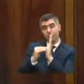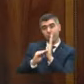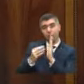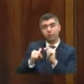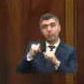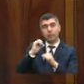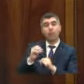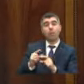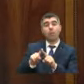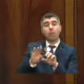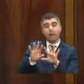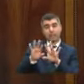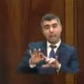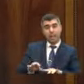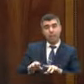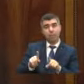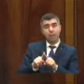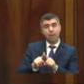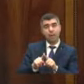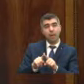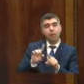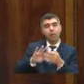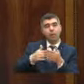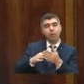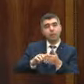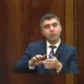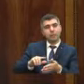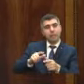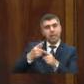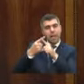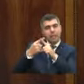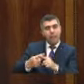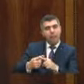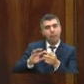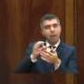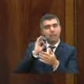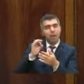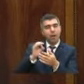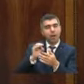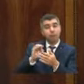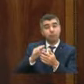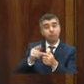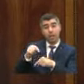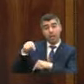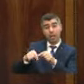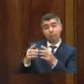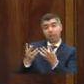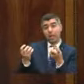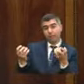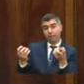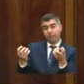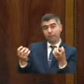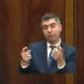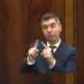توالت تقارير المجلس الأعلى للحسابات التي عرت سوء التدبير وتبديد المال العام، تراجع مقلق